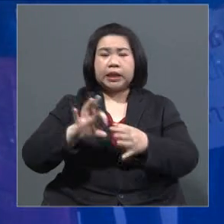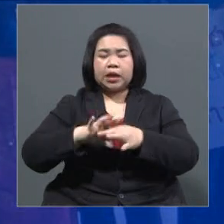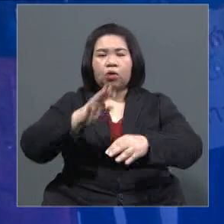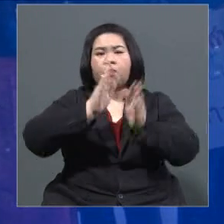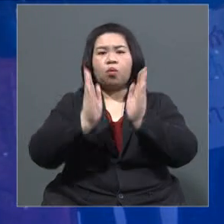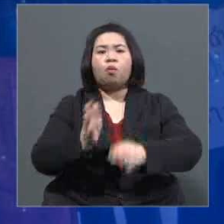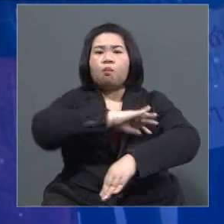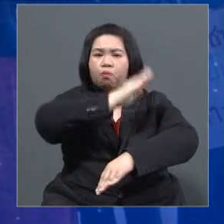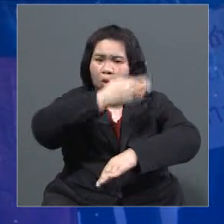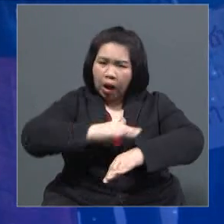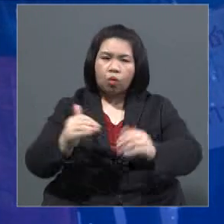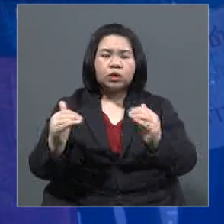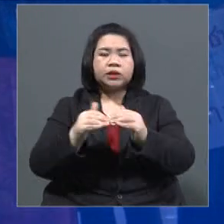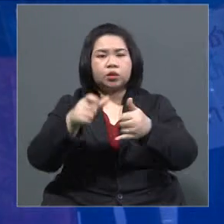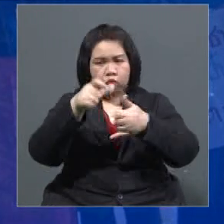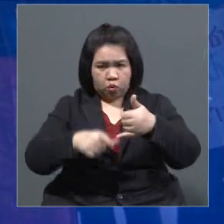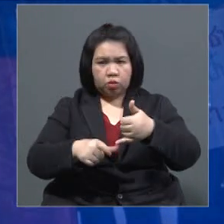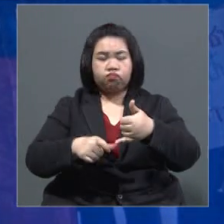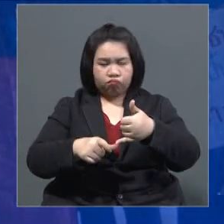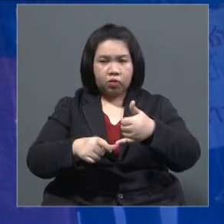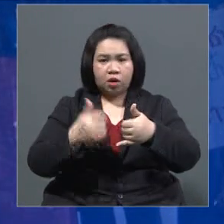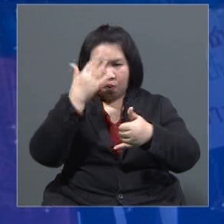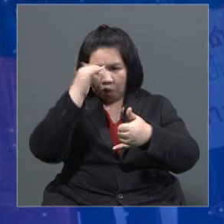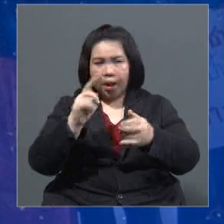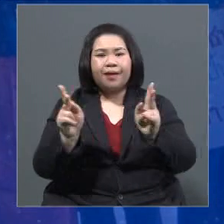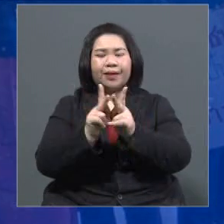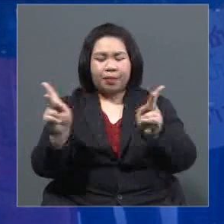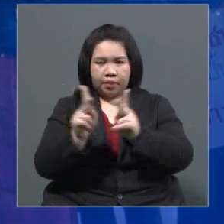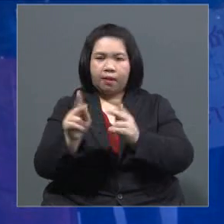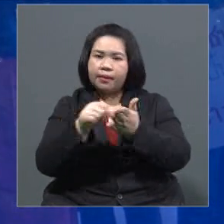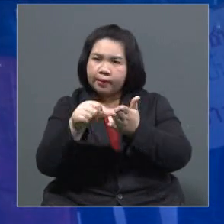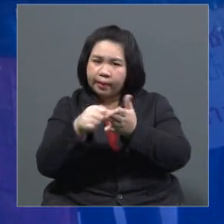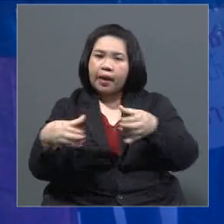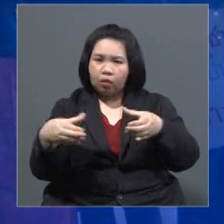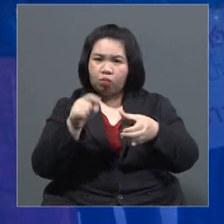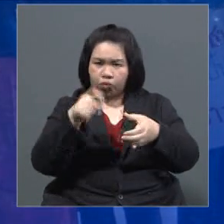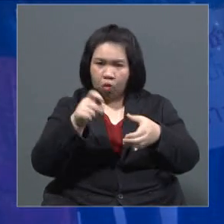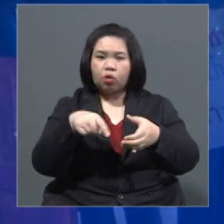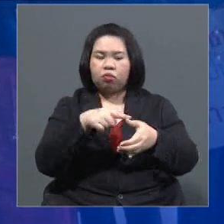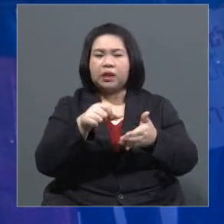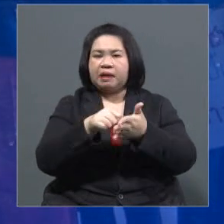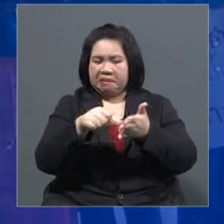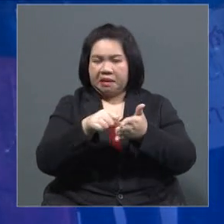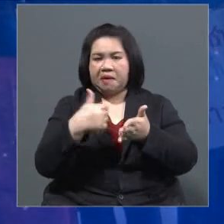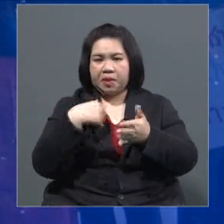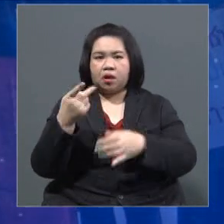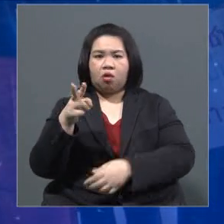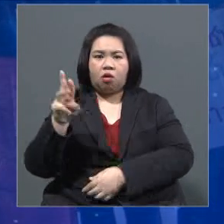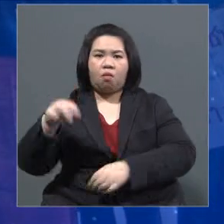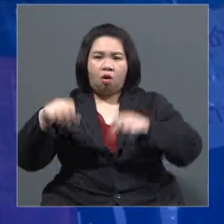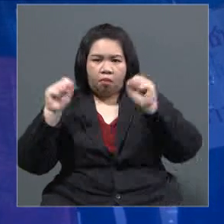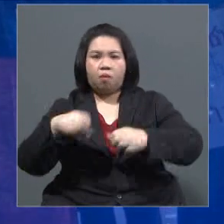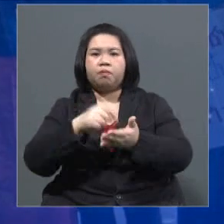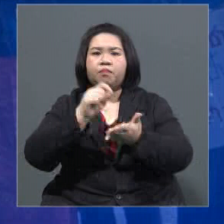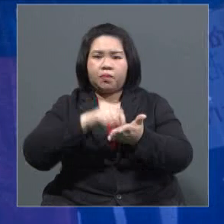ชาติพันธุ์และสิทธิ์ของความเป็นมนุษย์โดยให้มีคณะกรรมการอำนวยการแก้ไขปัญหากลุ่มชาติพันธุ์ที่มีมติครมรับรองโดย